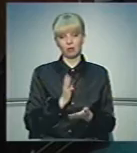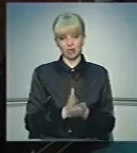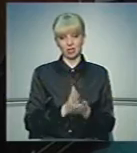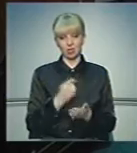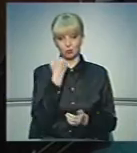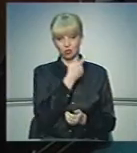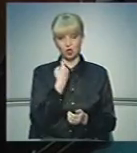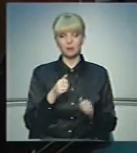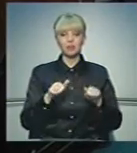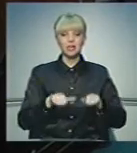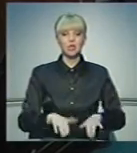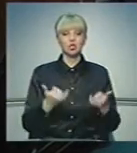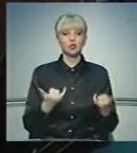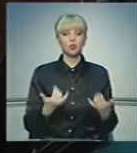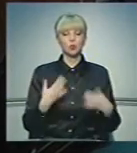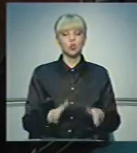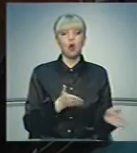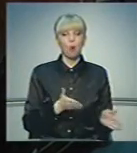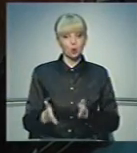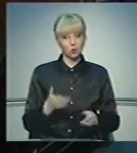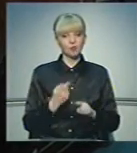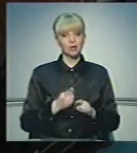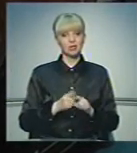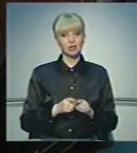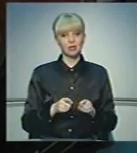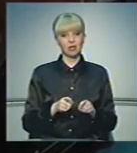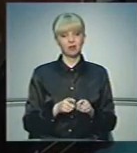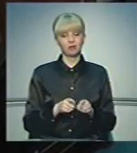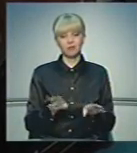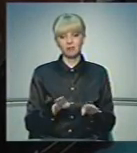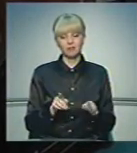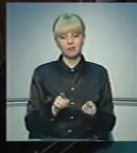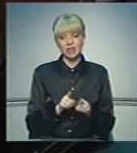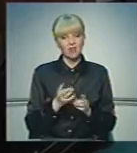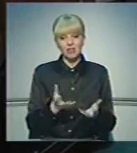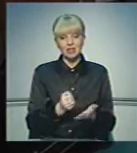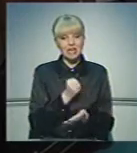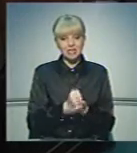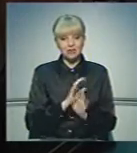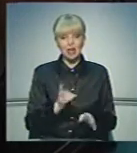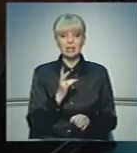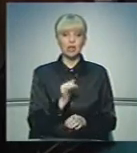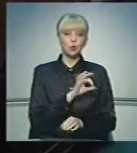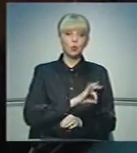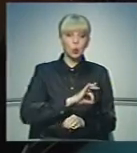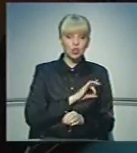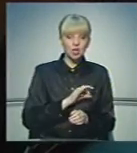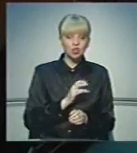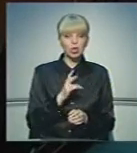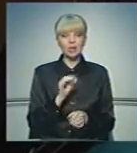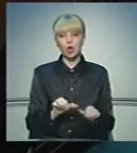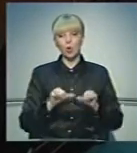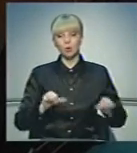чином. Рішення сьогодні вже готове, але це все рівно риба, яка ще не затверджена ні юридичним управлінням, ні